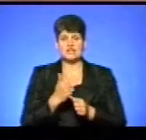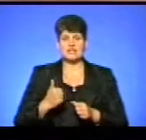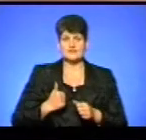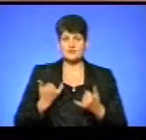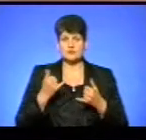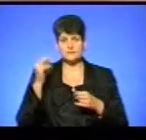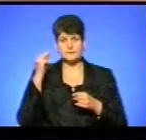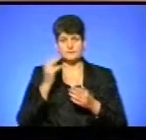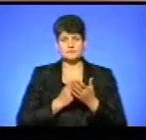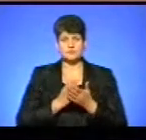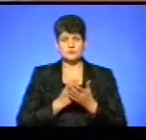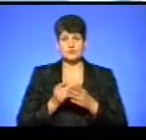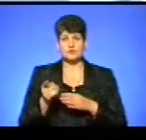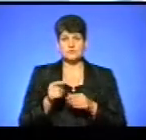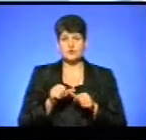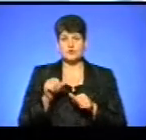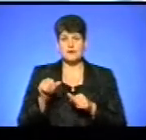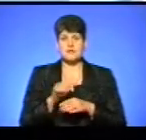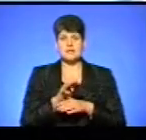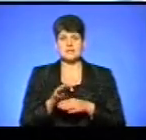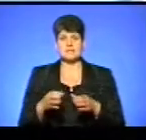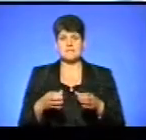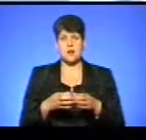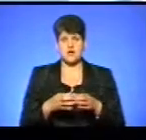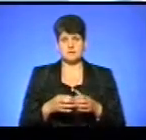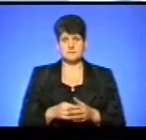стажування в Тернопільській окремій артилерійській бригаді.